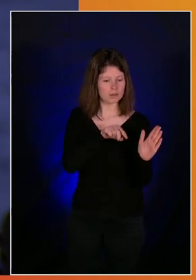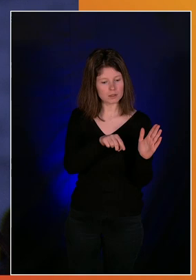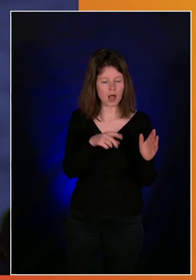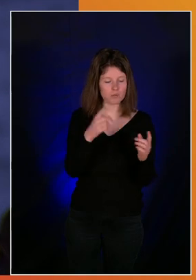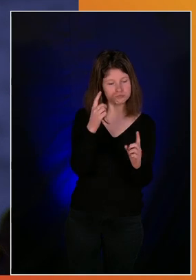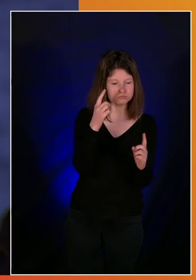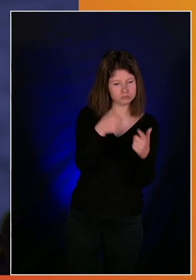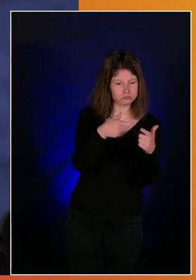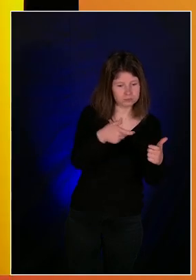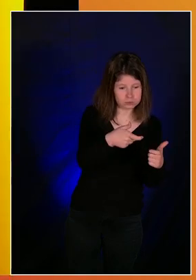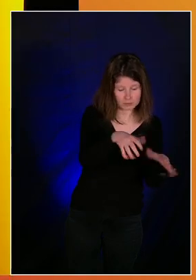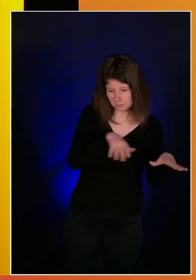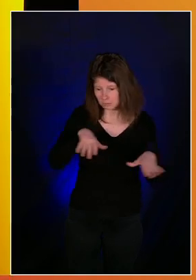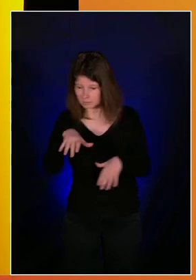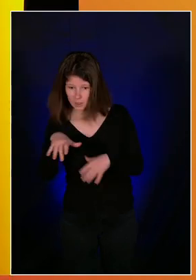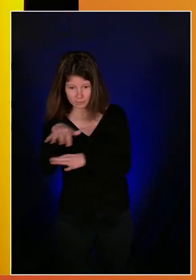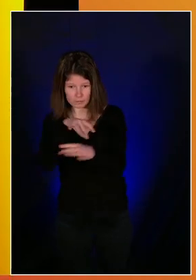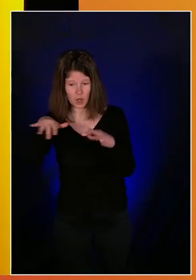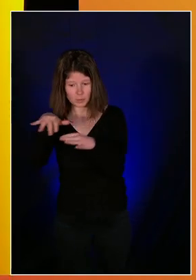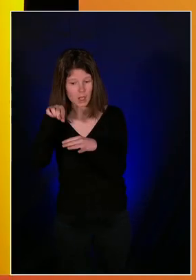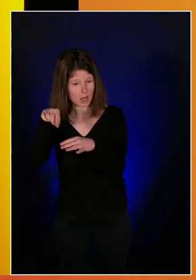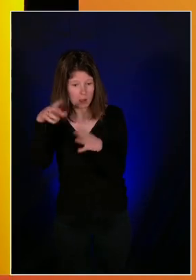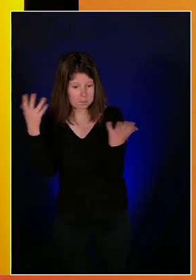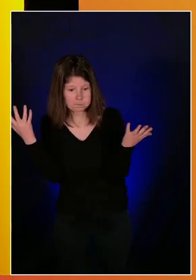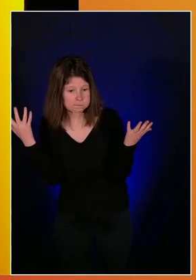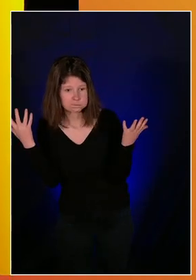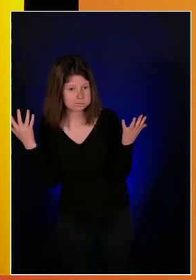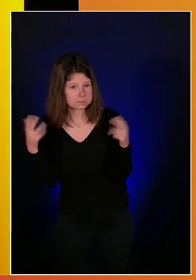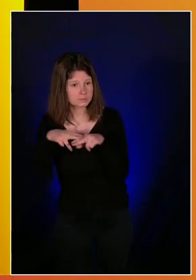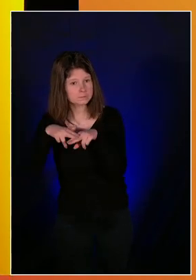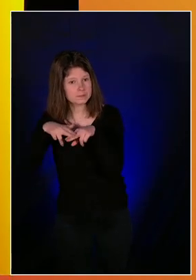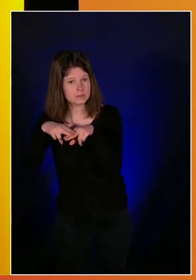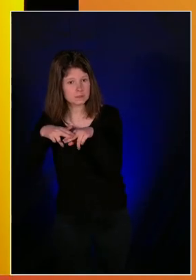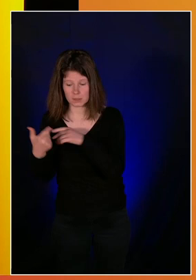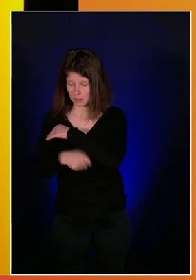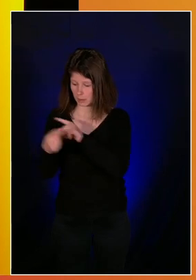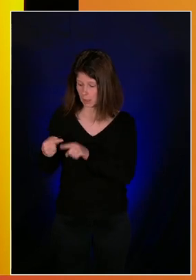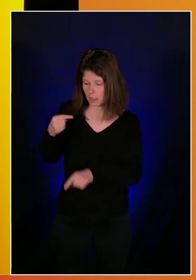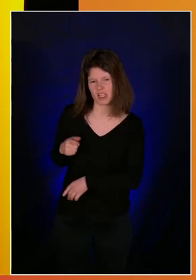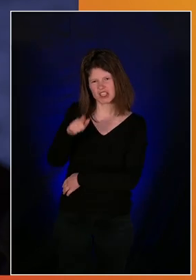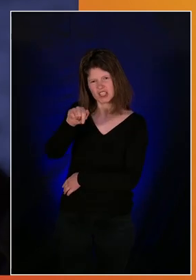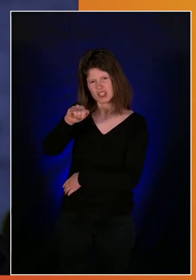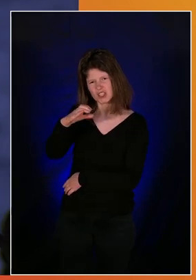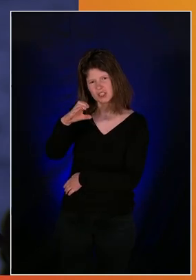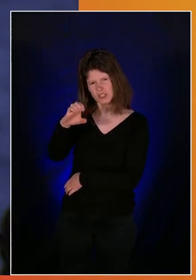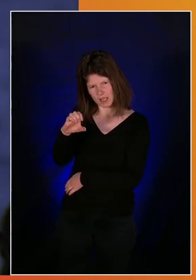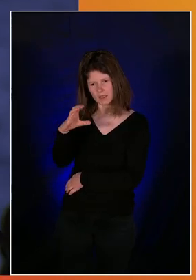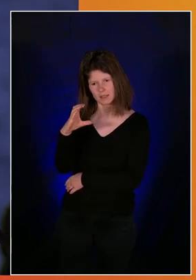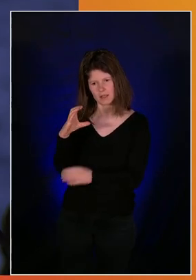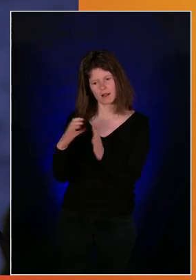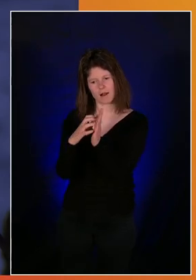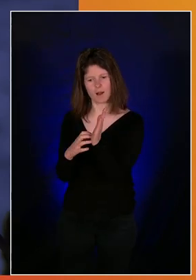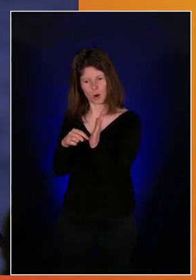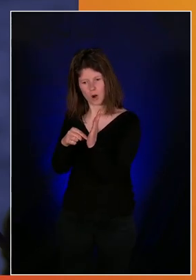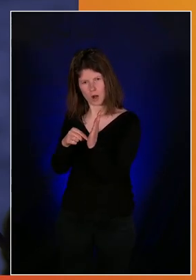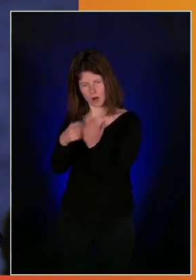environnementale. La semaine dernière, le rapport du GIEC est sorti. Personne n'en a parlé, alors que le contenu de ce rapport est plus qu'alarmant. On